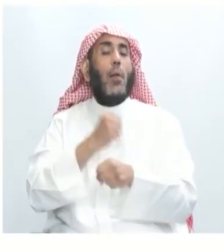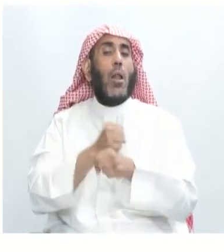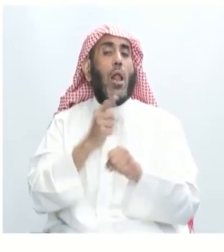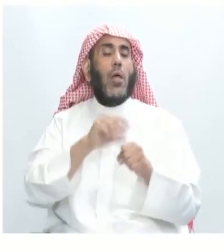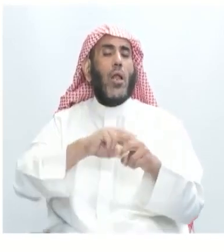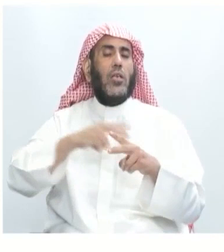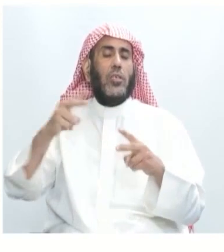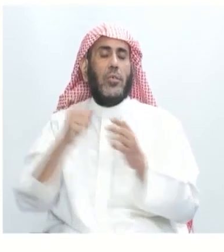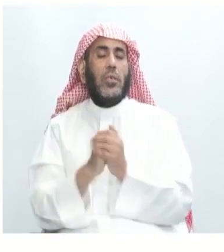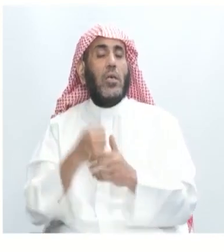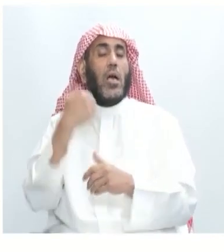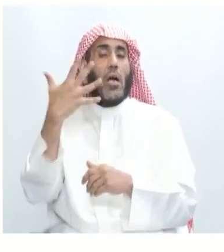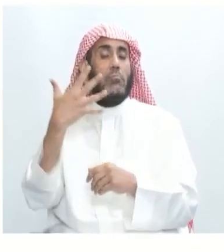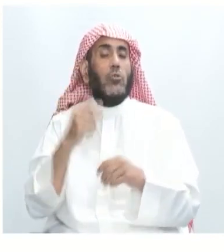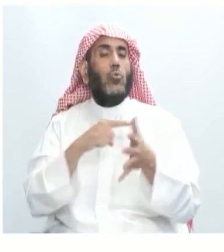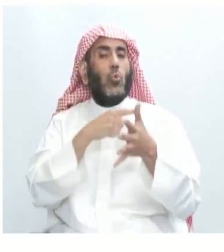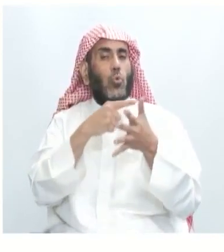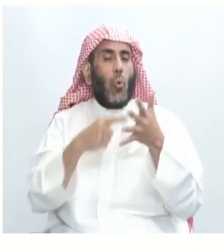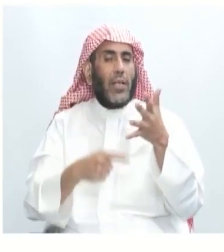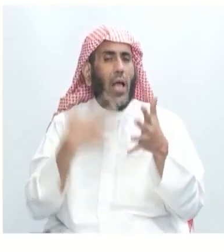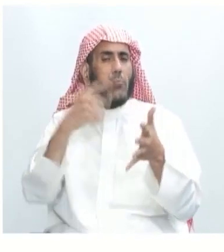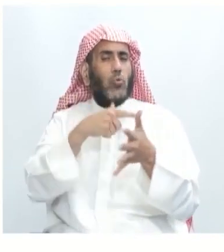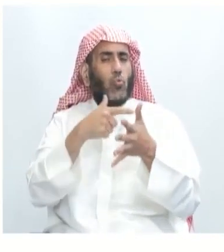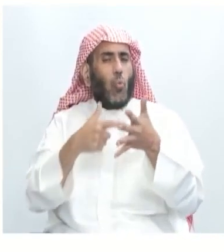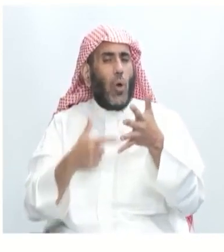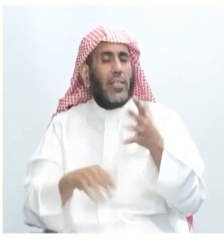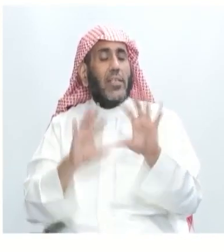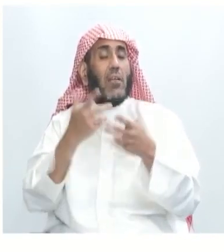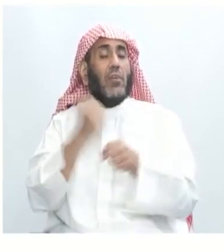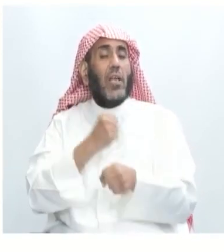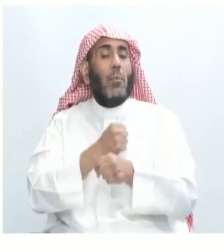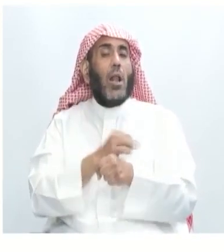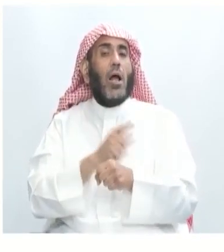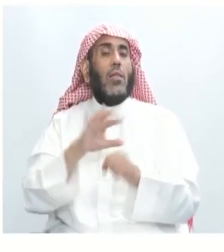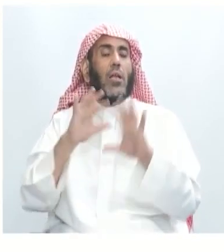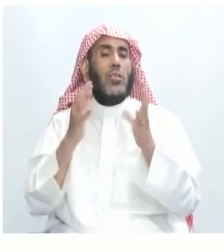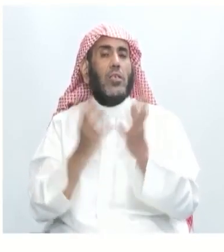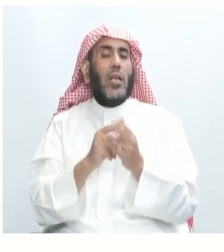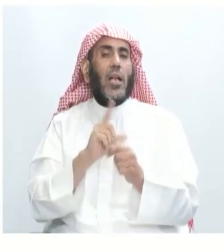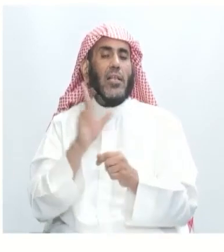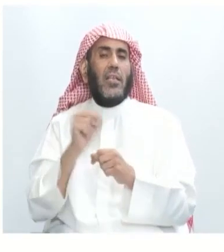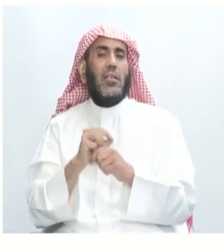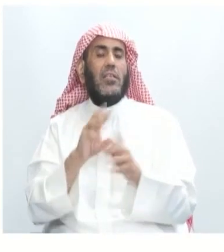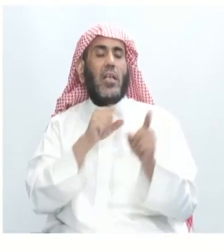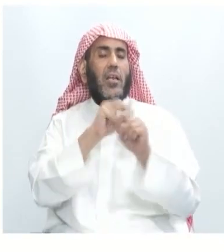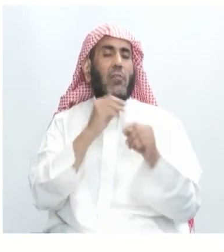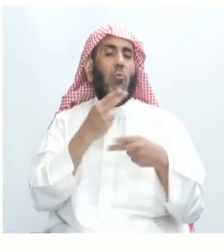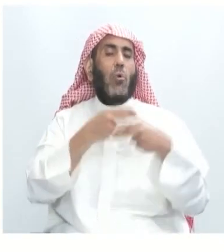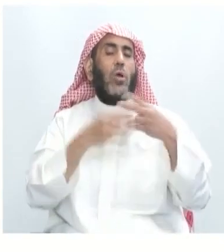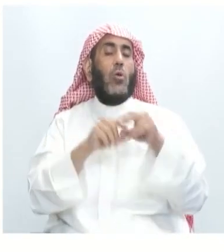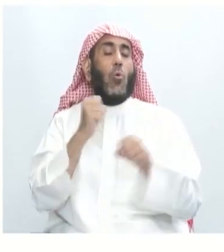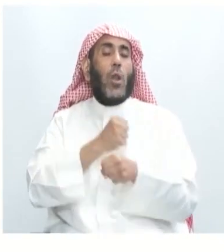الاشياء ولاحظ هنا خمس خطوات خمس خطوات في كيف تعمل هذه الاشياء هنا الحديث عن التعريف والمكونات